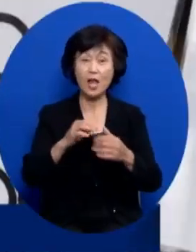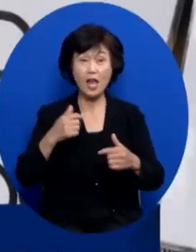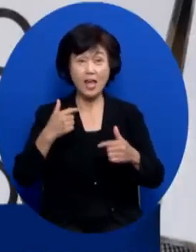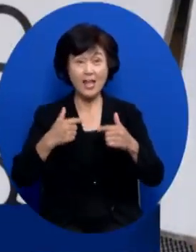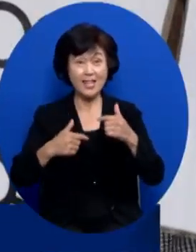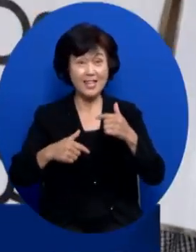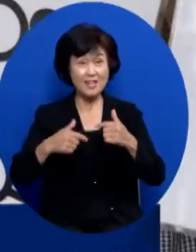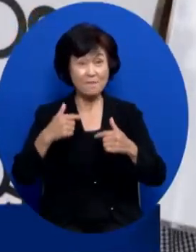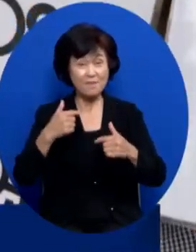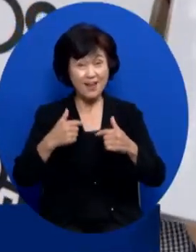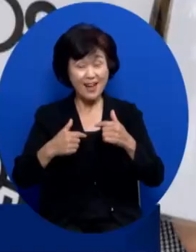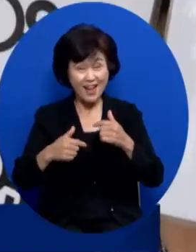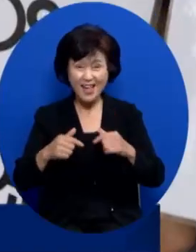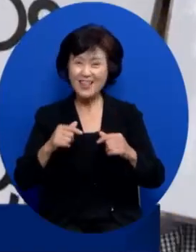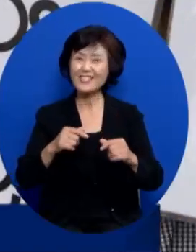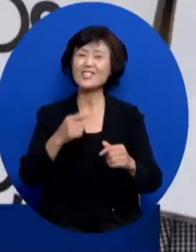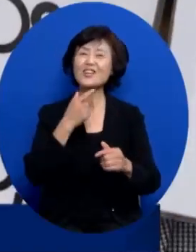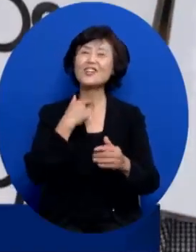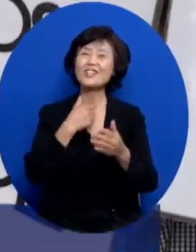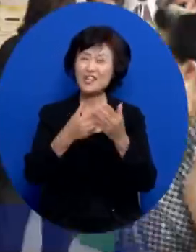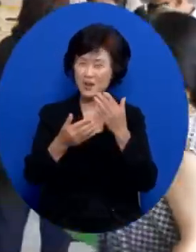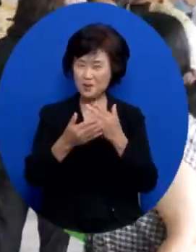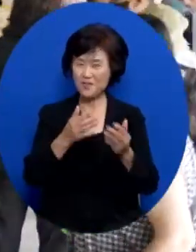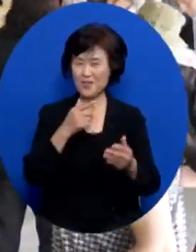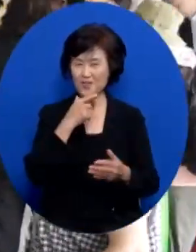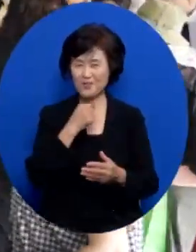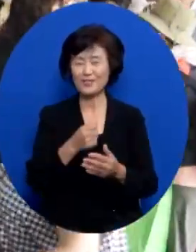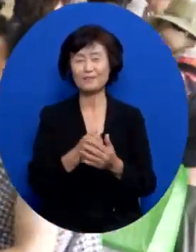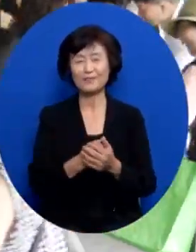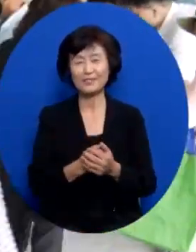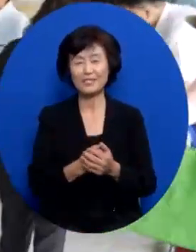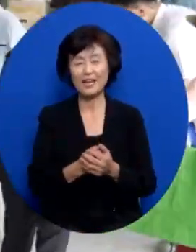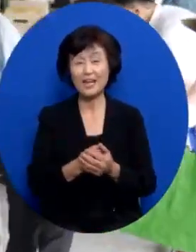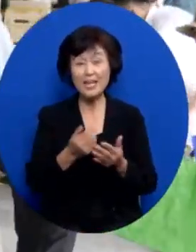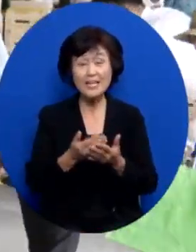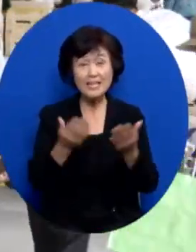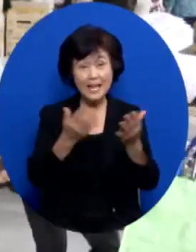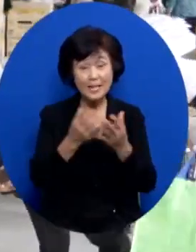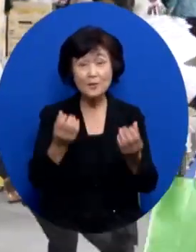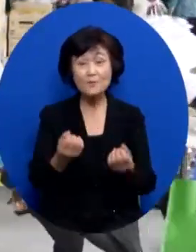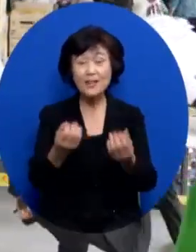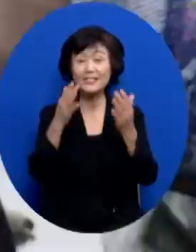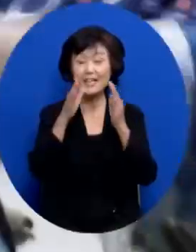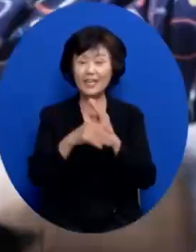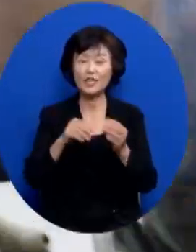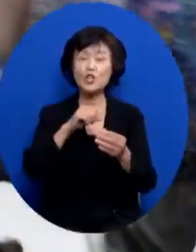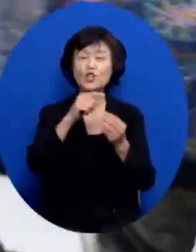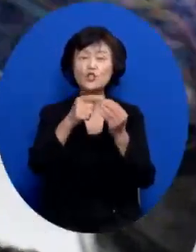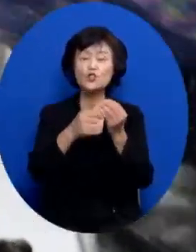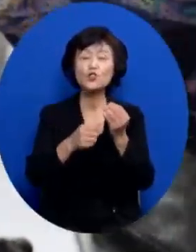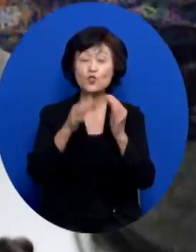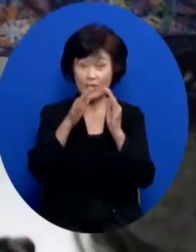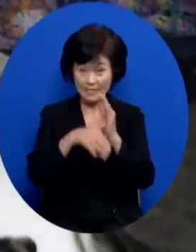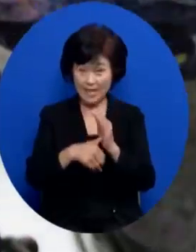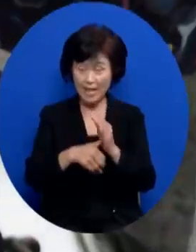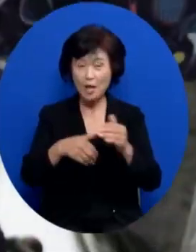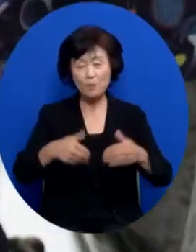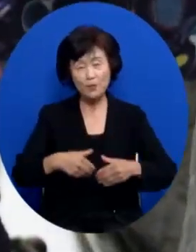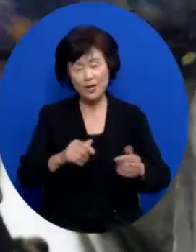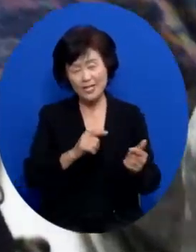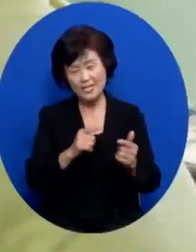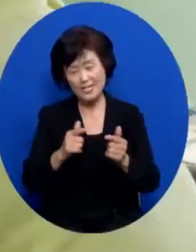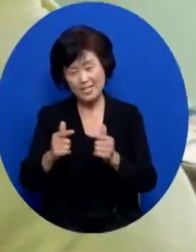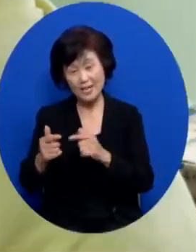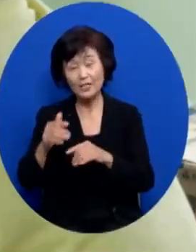것을 경험할 수 있기를 소망하고 있습니다 이날 나눔장치에는 추석 명절에 필요한 식재료와 농수산물